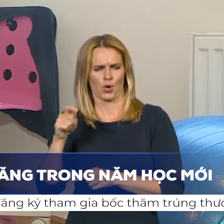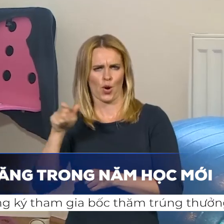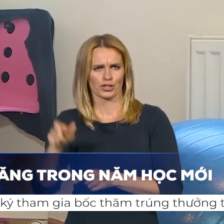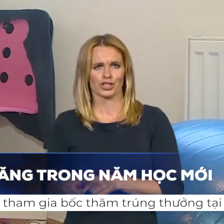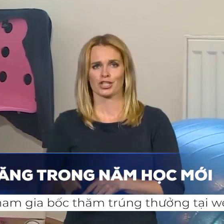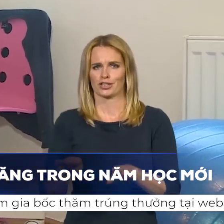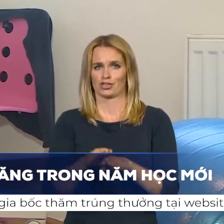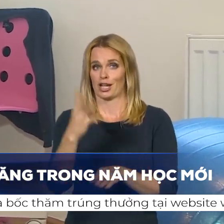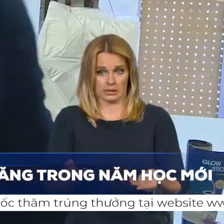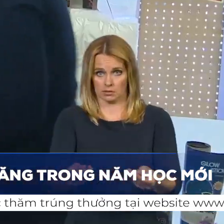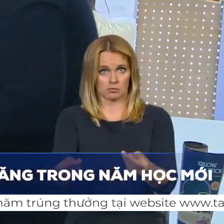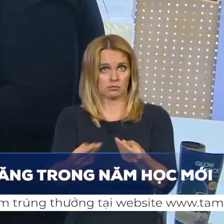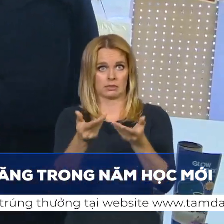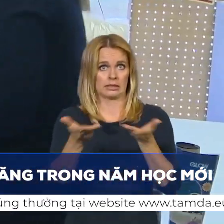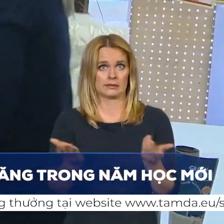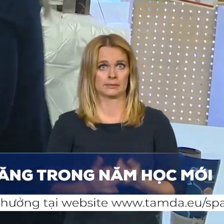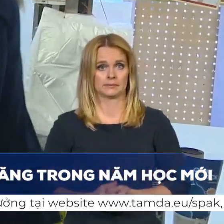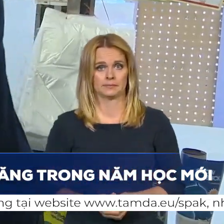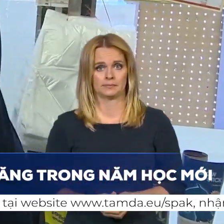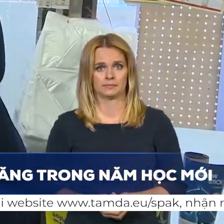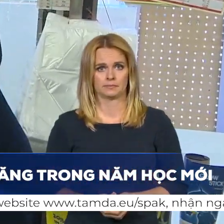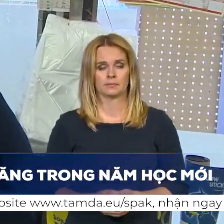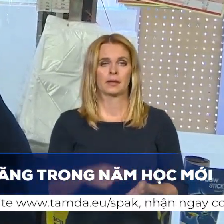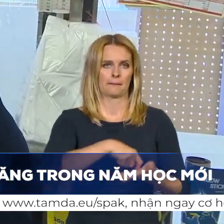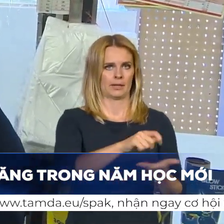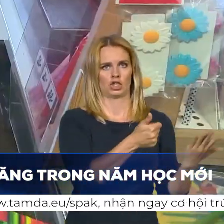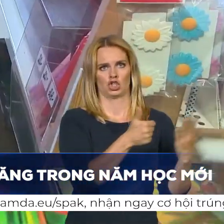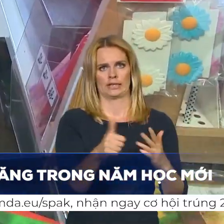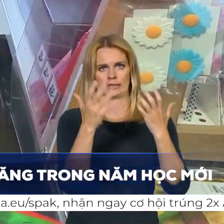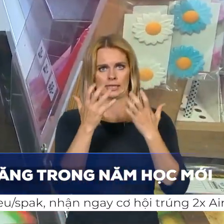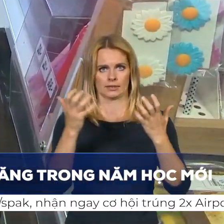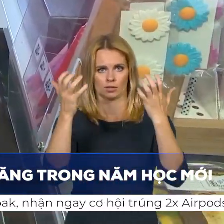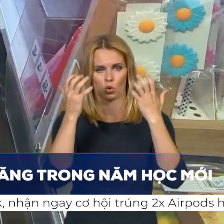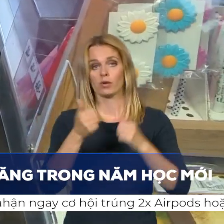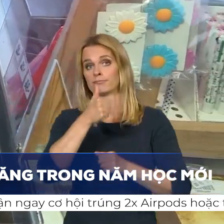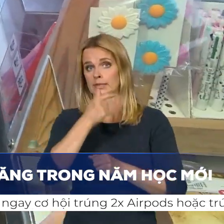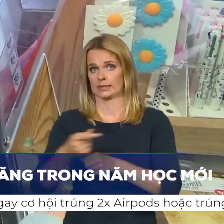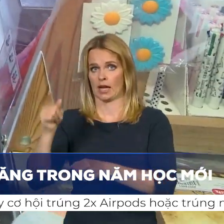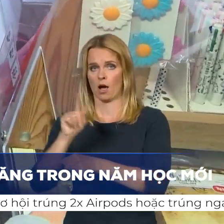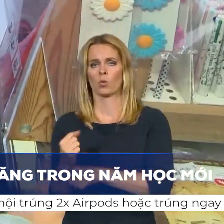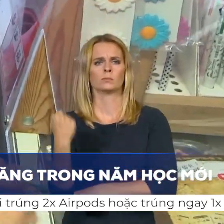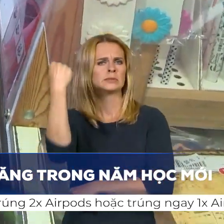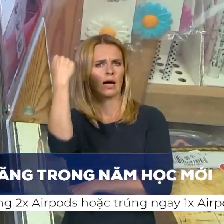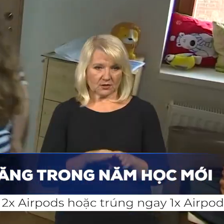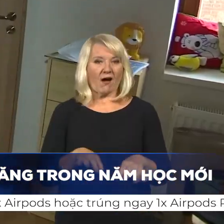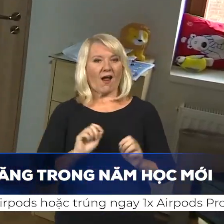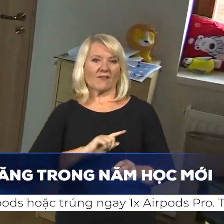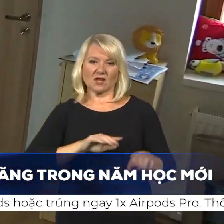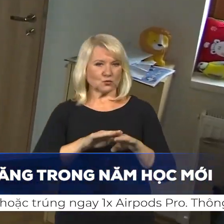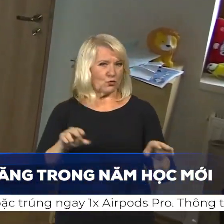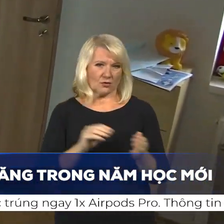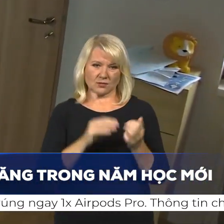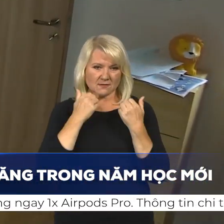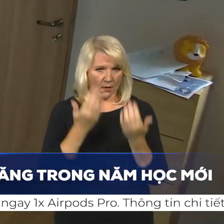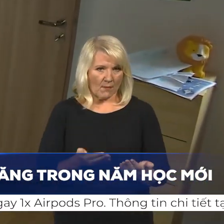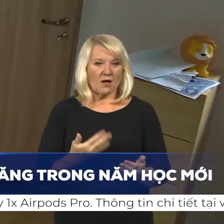phải dành thêm khoảng 2.400 côn để mua các đồ dùng học tập cơ bản cho trẻ em chuẩn bị vào lớp 1 tăng khoảng 280kg so với cùng